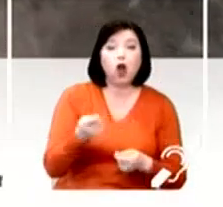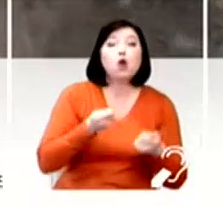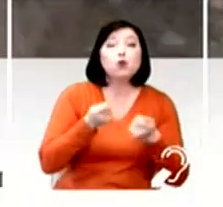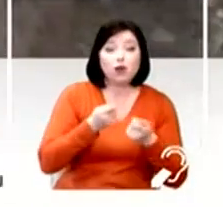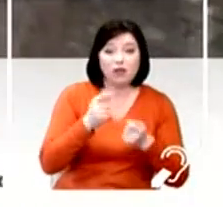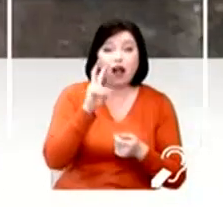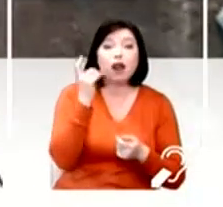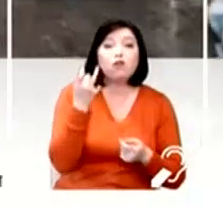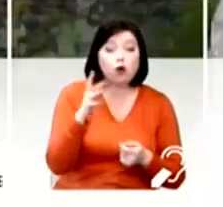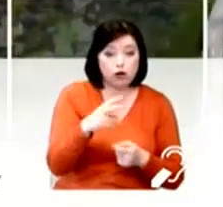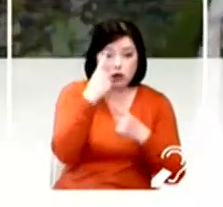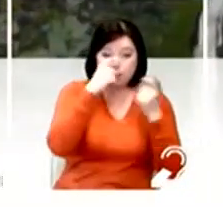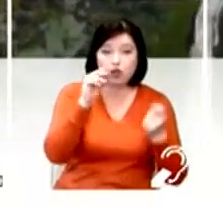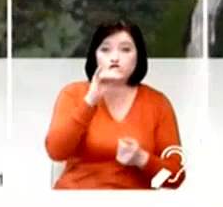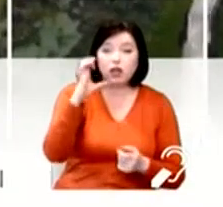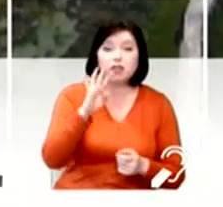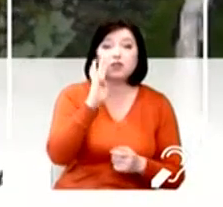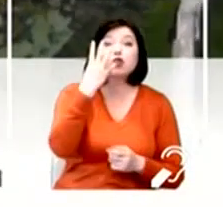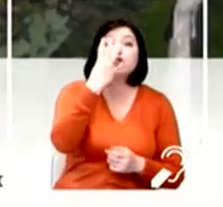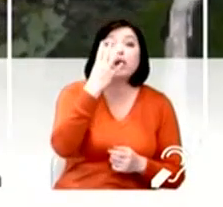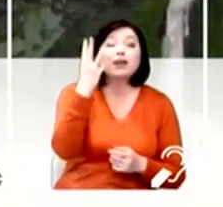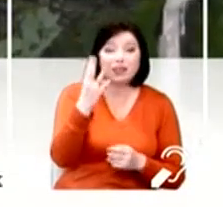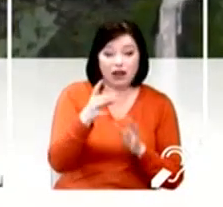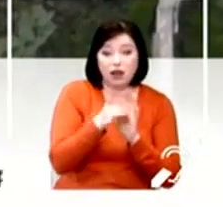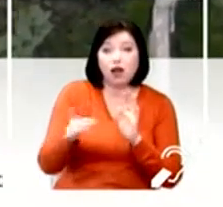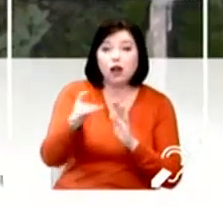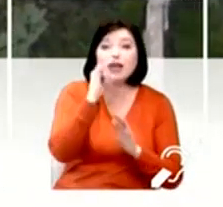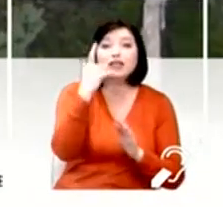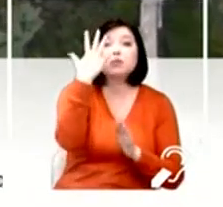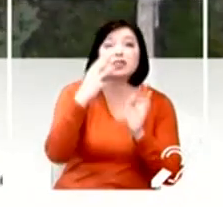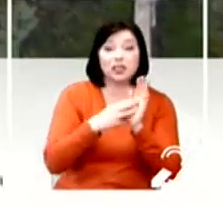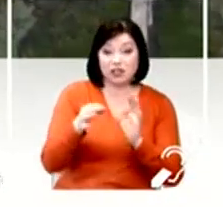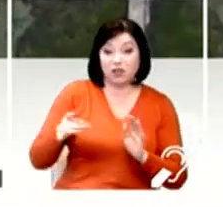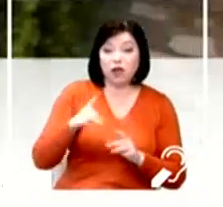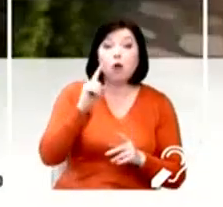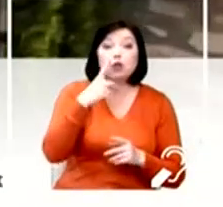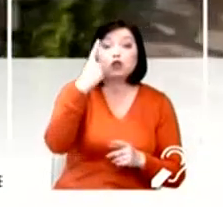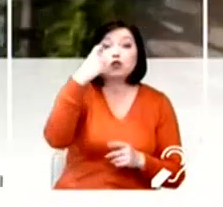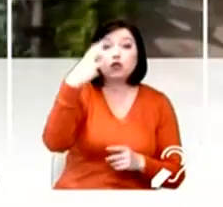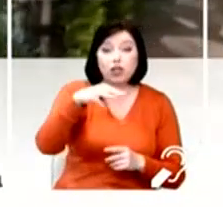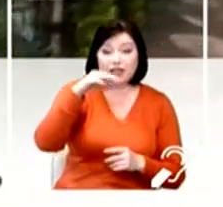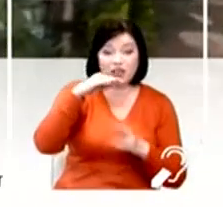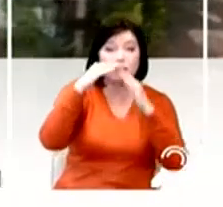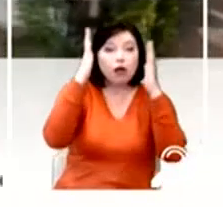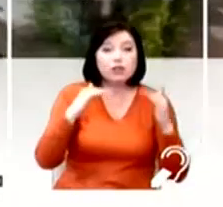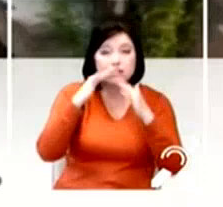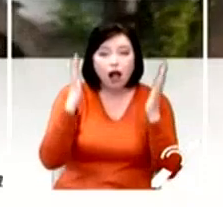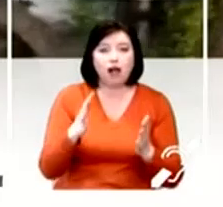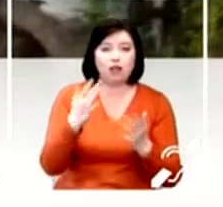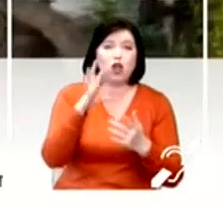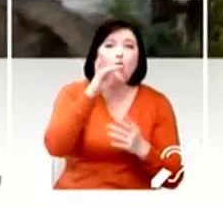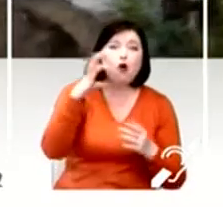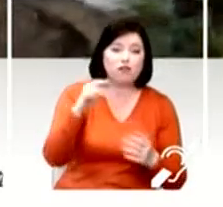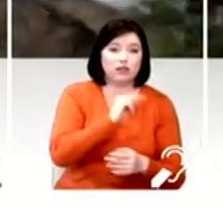a decretat stare de urgență în 43 dintre cele 58 de comitate, după ce 130.000 de locuințe și